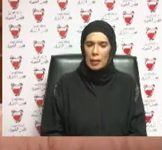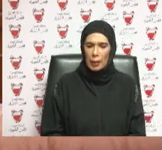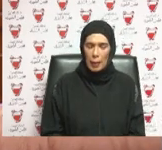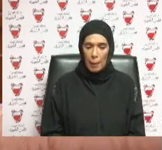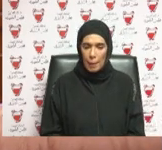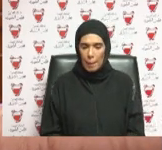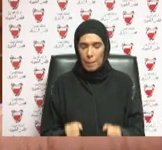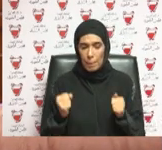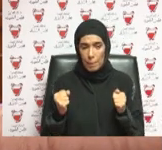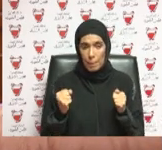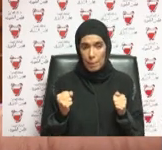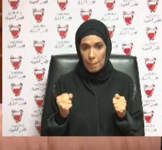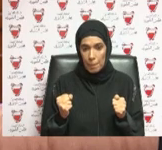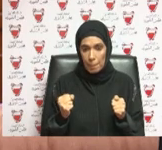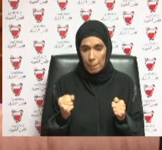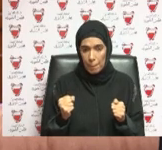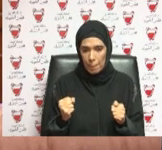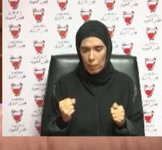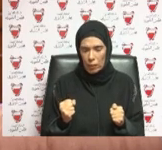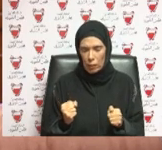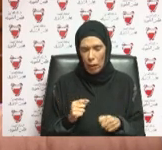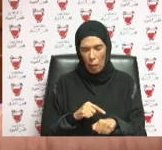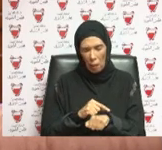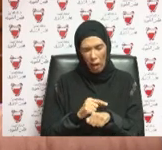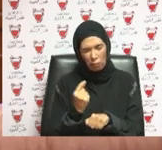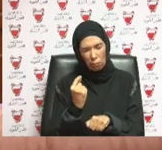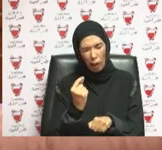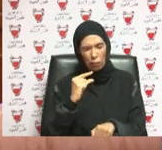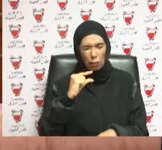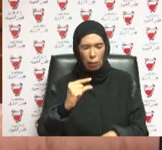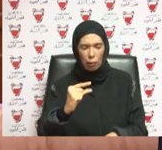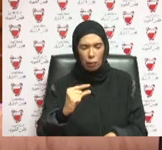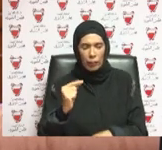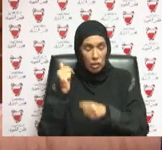من الصعب معالي الرئيس في دقائق أن نستذكر